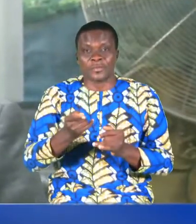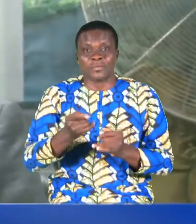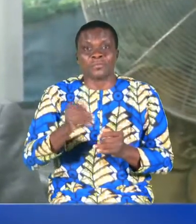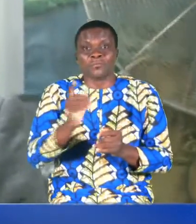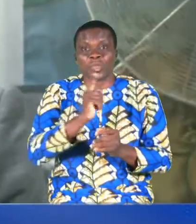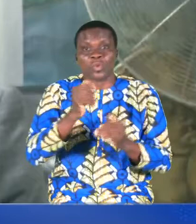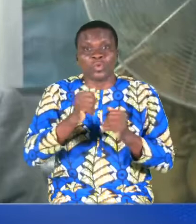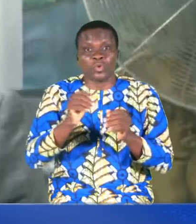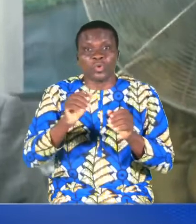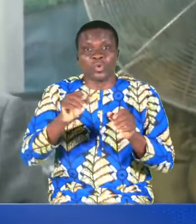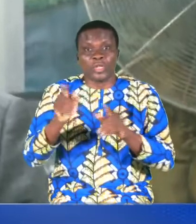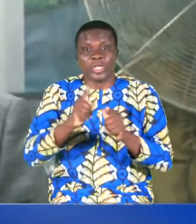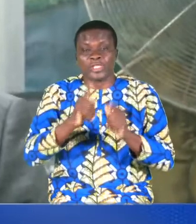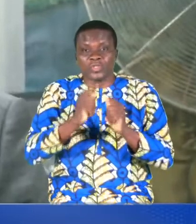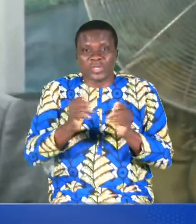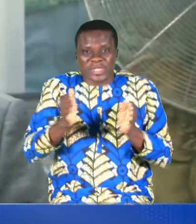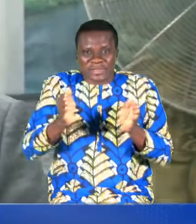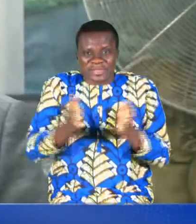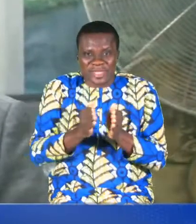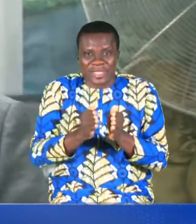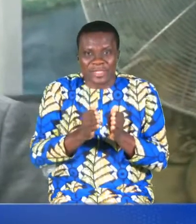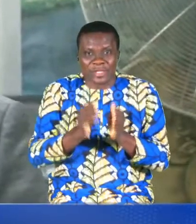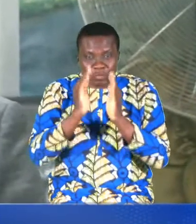où les gens sont restés en rang serré.